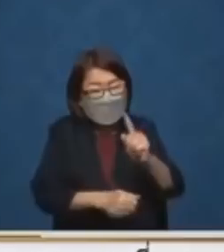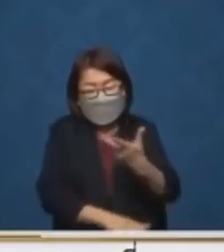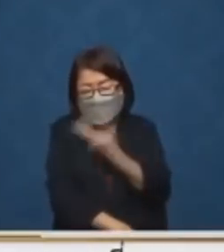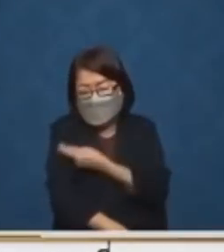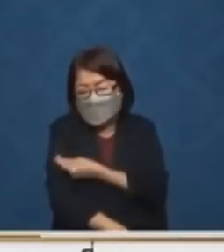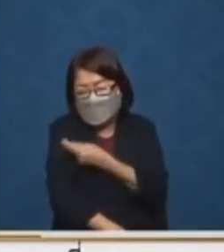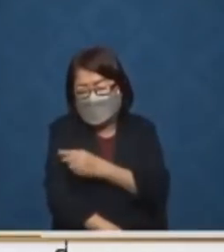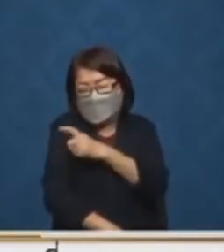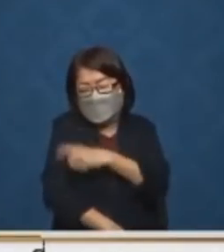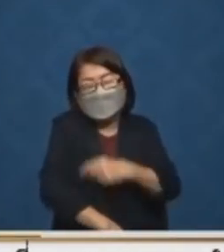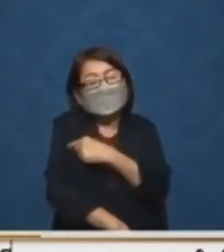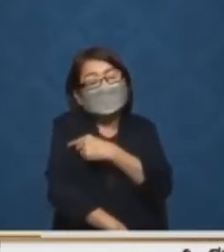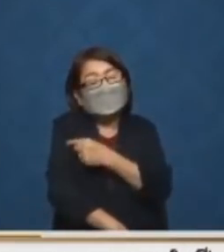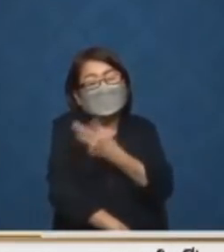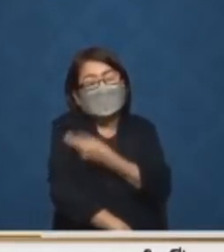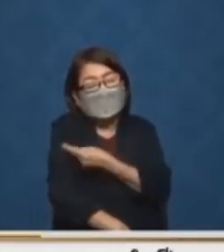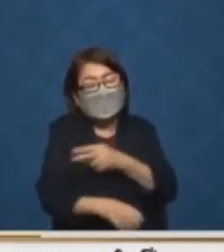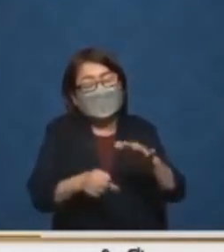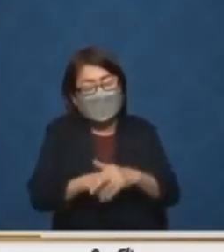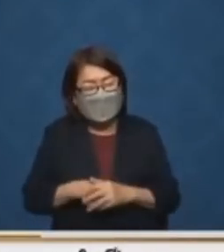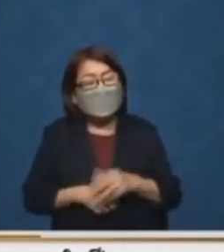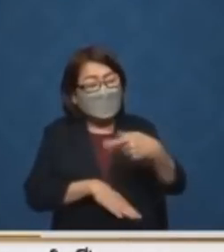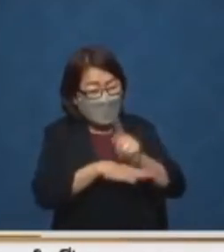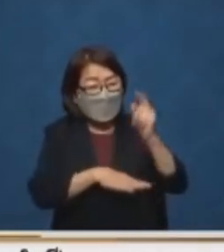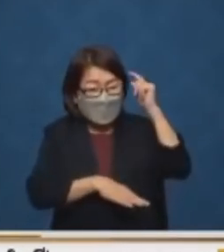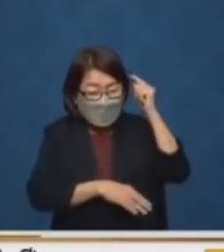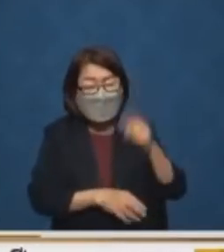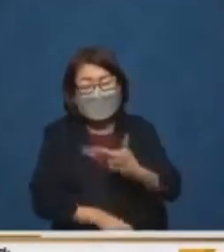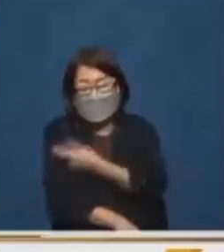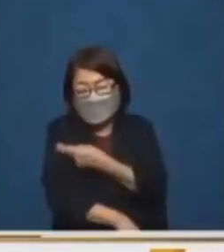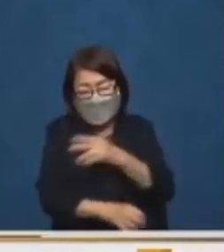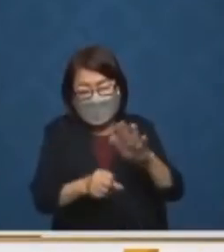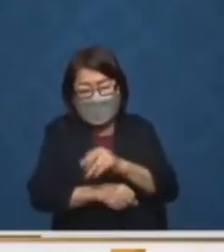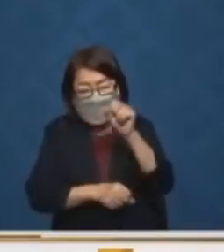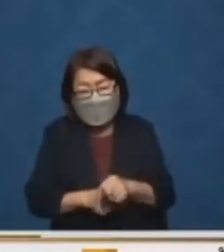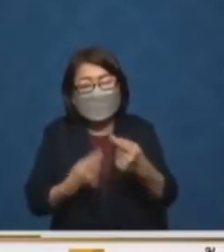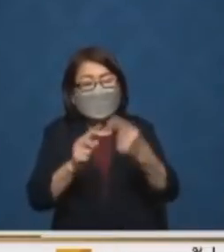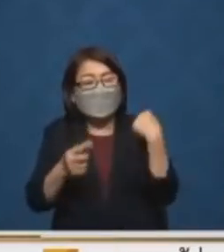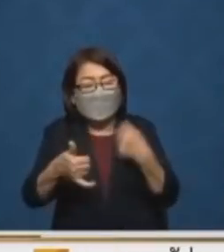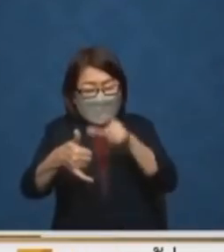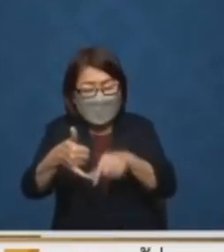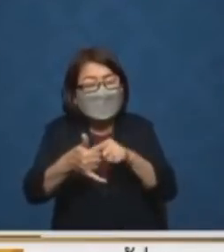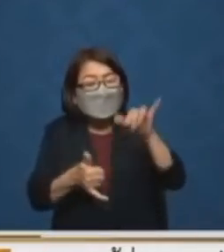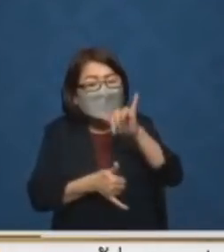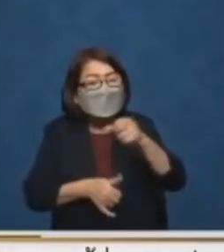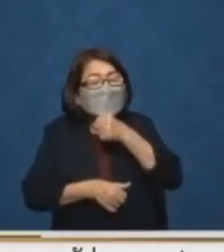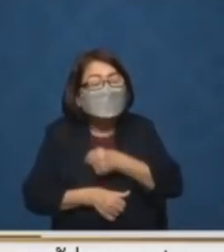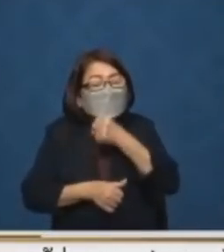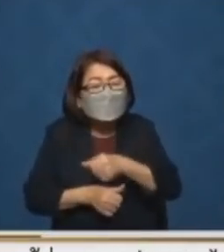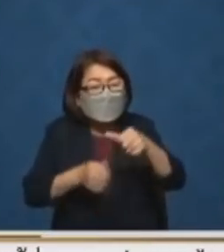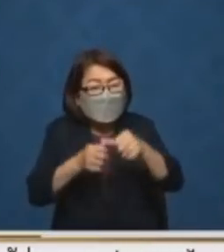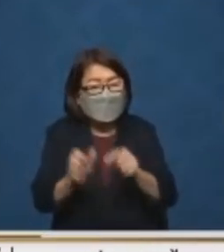เต็แขนเหกัครับแต่เต็แขนของคุณยายที่ไปฉีดวักซviousนท ping presidents kop mitigatingเพ